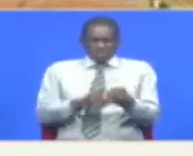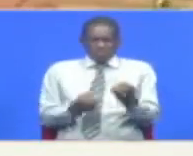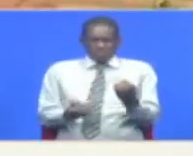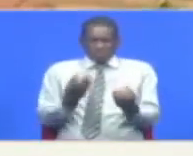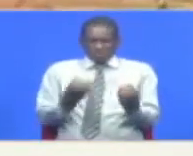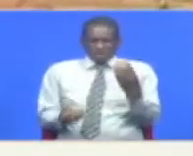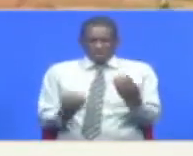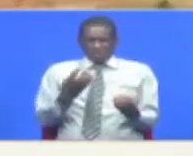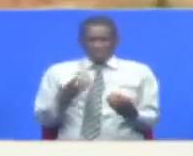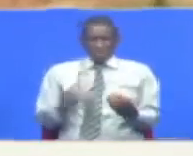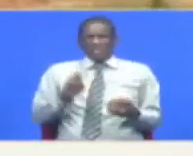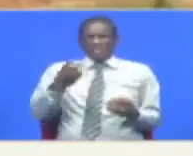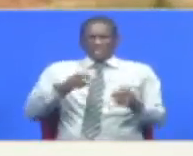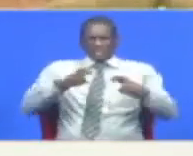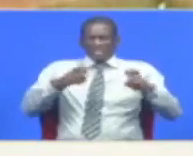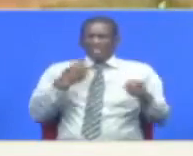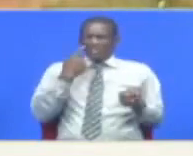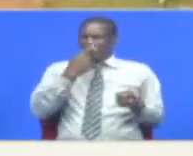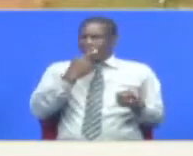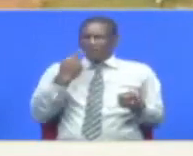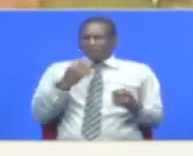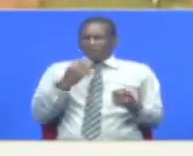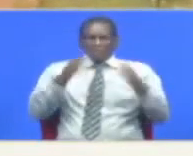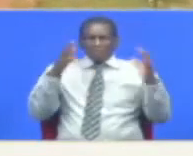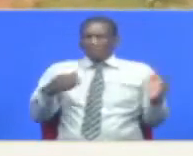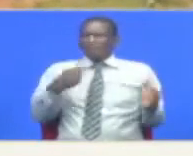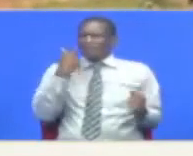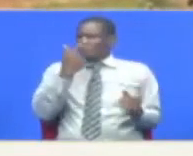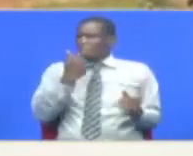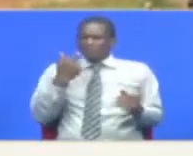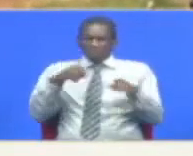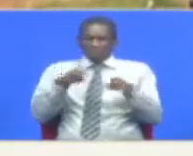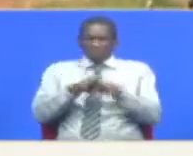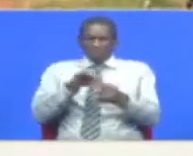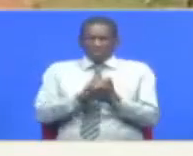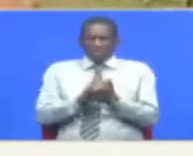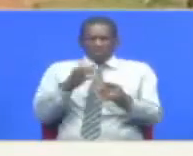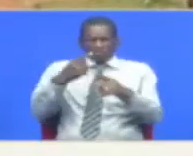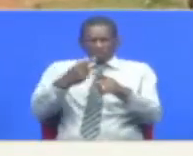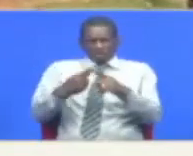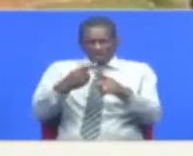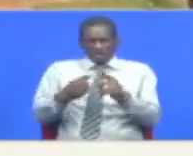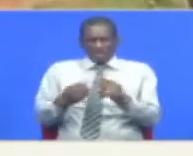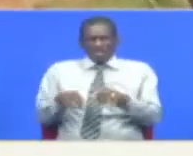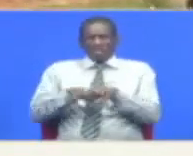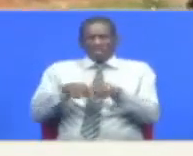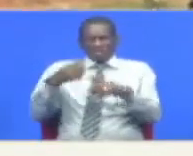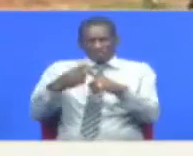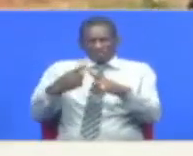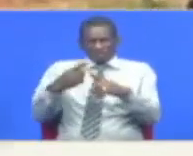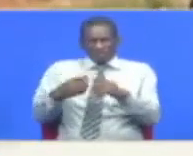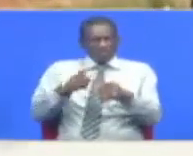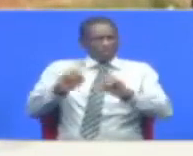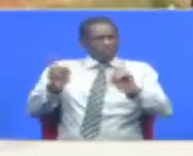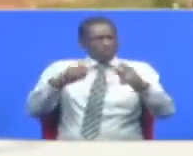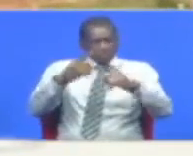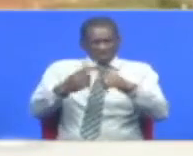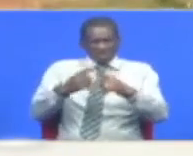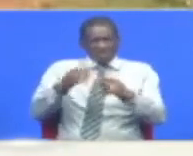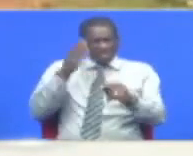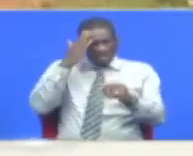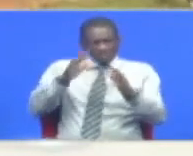eh? Ya pili unaangalia mdomo yake. Kuna mdomo kubwa kama ile ya panya. Inakaa kama ya panya lakini sio ya panya. Kichwa pia ni